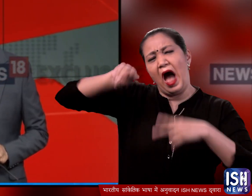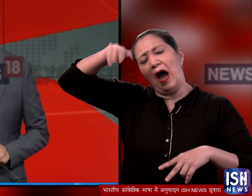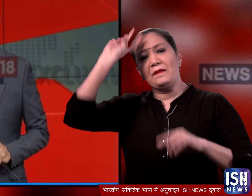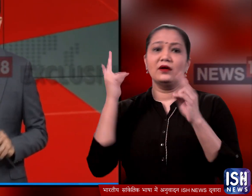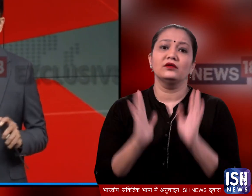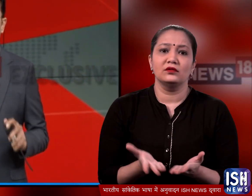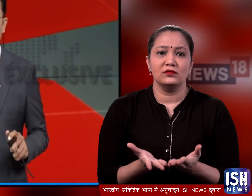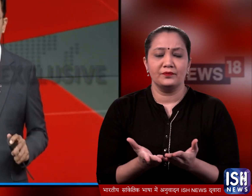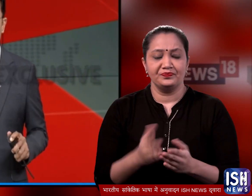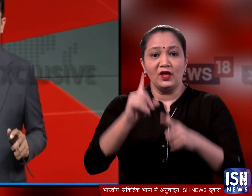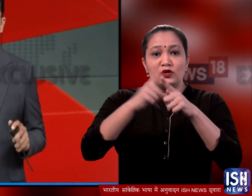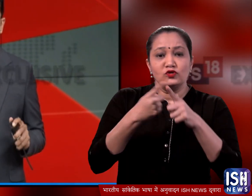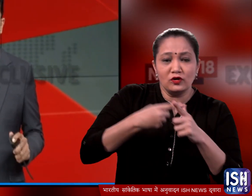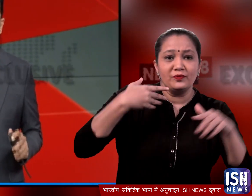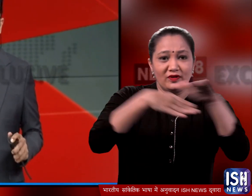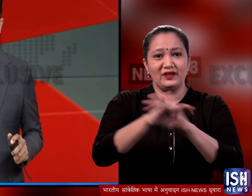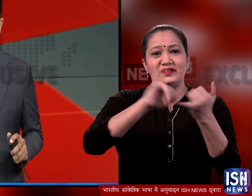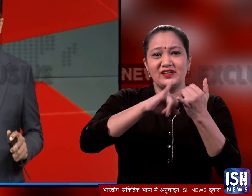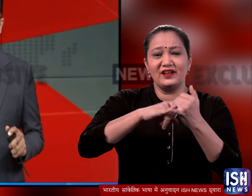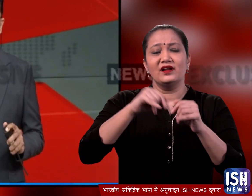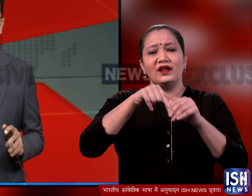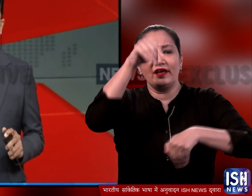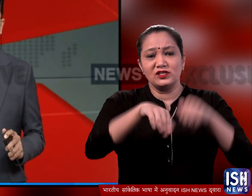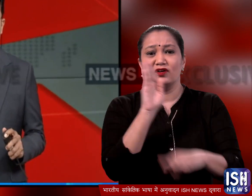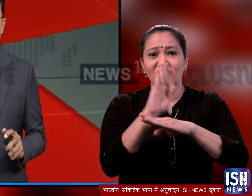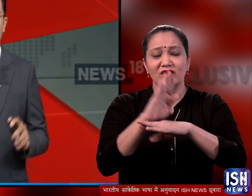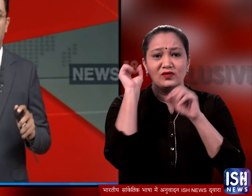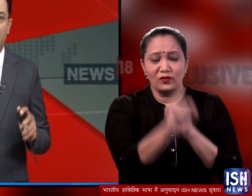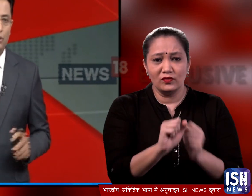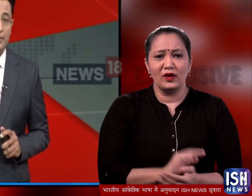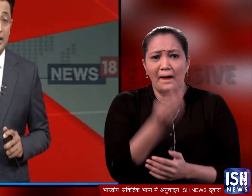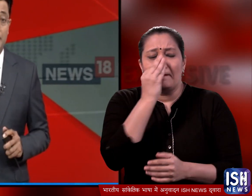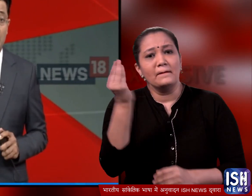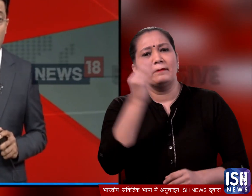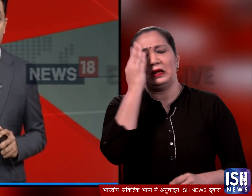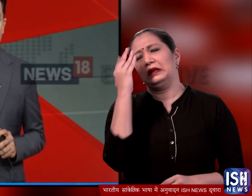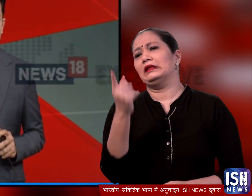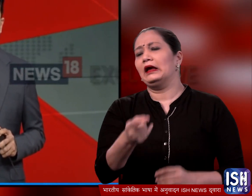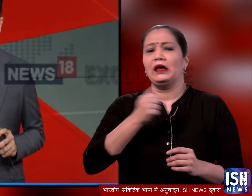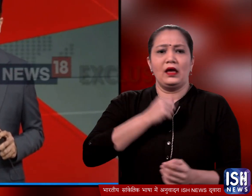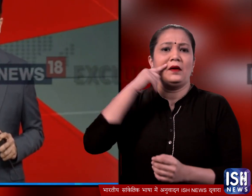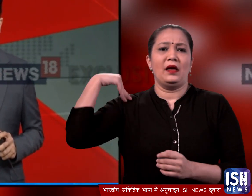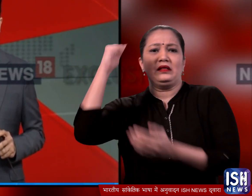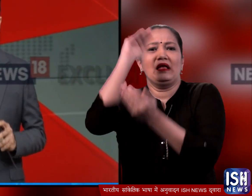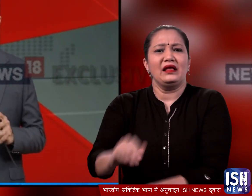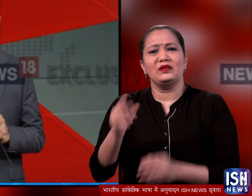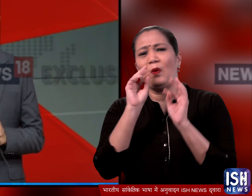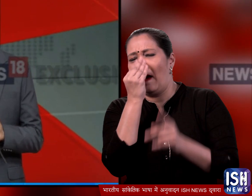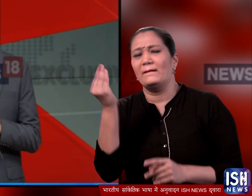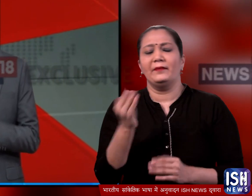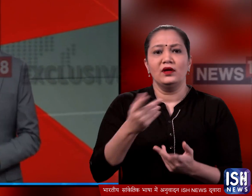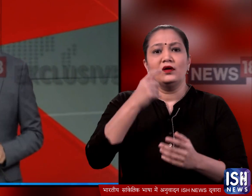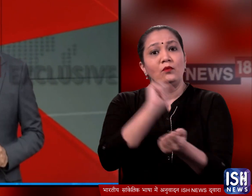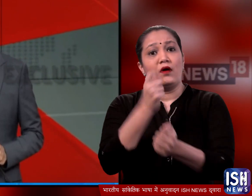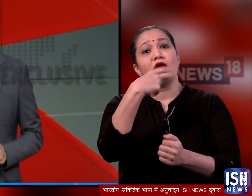दिया गया। लेकिन जोधपुर जिले की शेरगढ़ सीट से कांग्रेस की विधायक ने इसे मामूली बात माना और अपने भतीजे को छुड़ाने के बाद पुलिस अफसरों